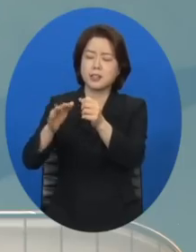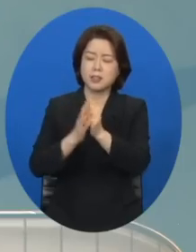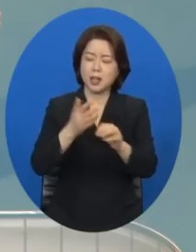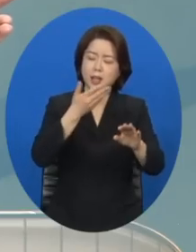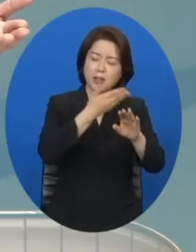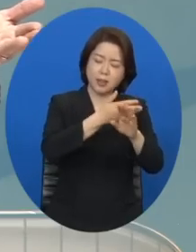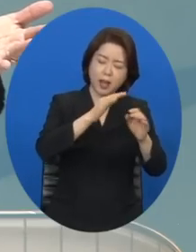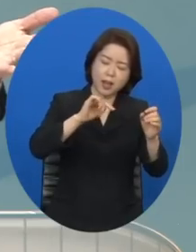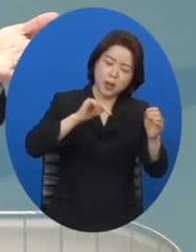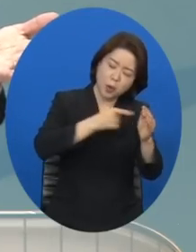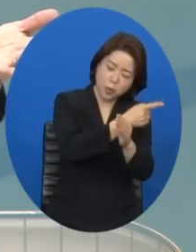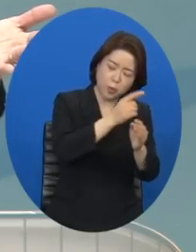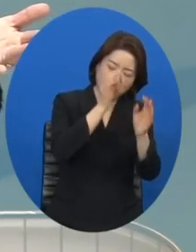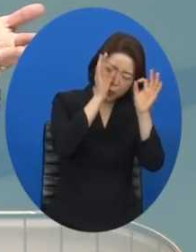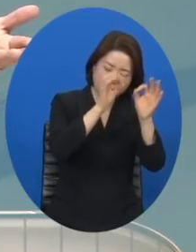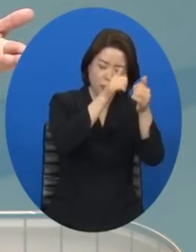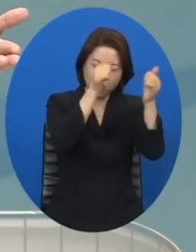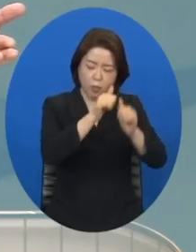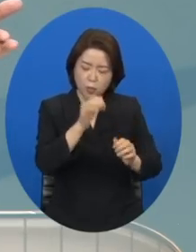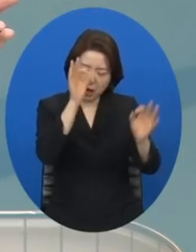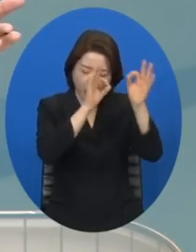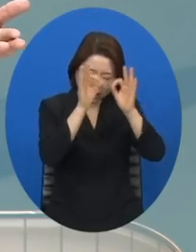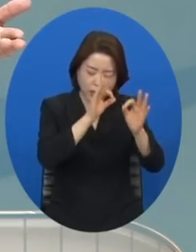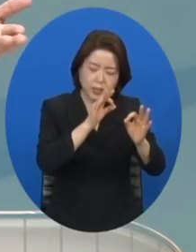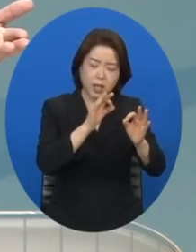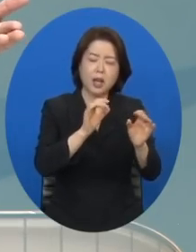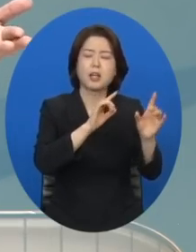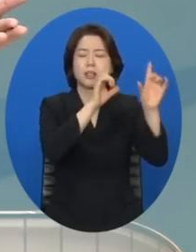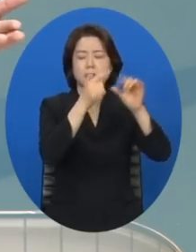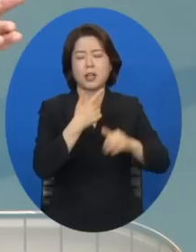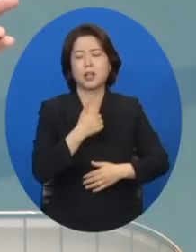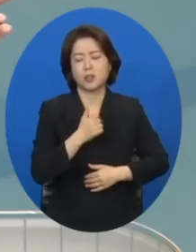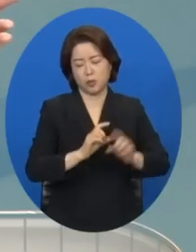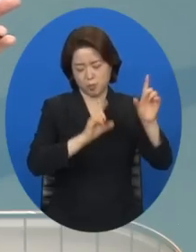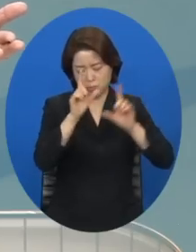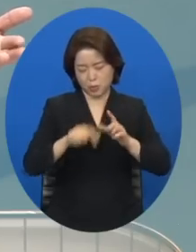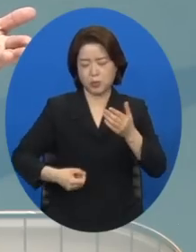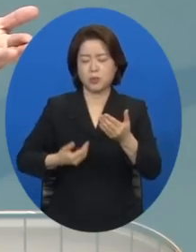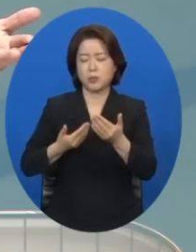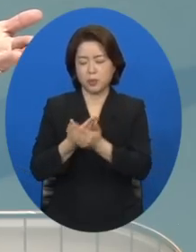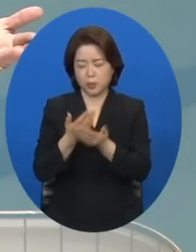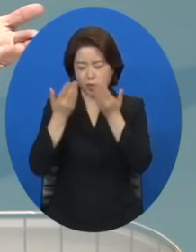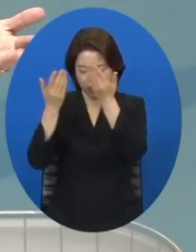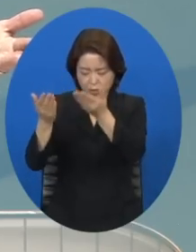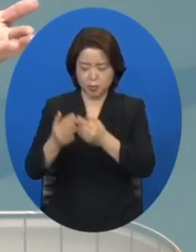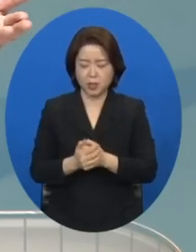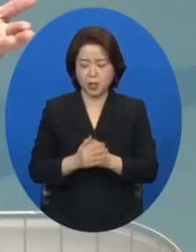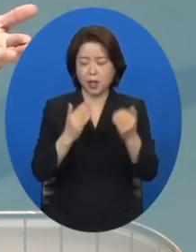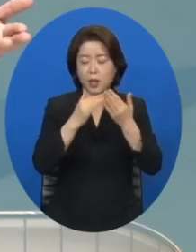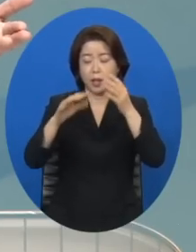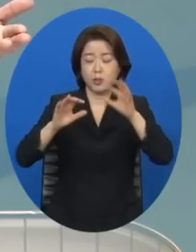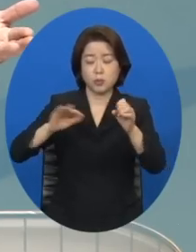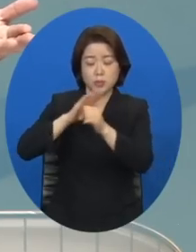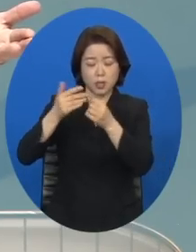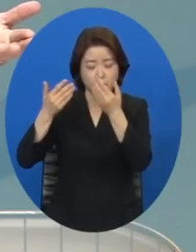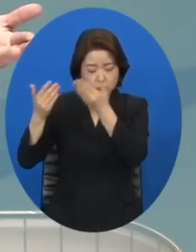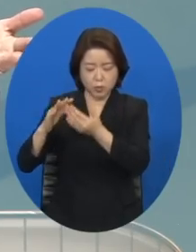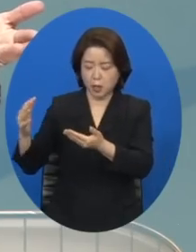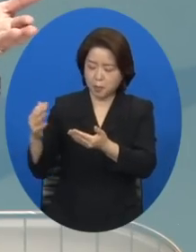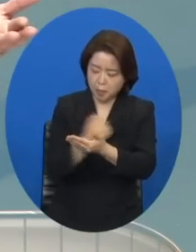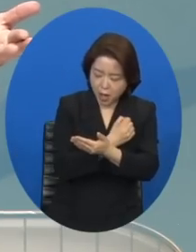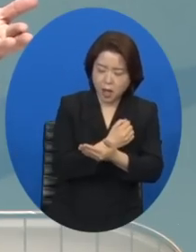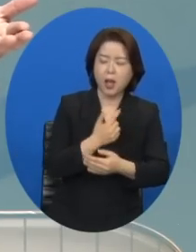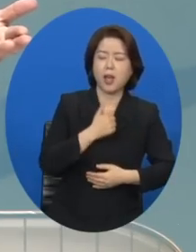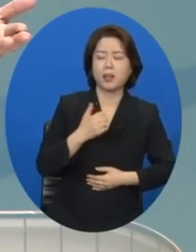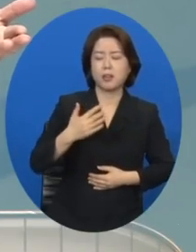이리저리 방황하며 우상을 쫓아 헤맸던 것이 바로 우리의 모습임을 또한 고백합니다 이웃을 사랑하지 못하고 착취하며 속이며 빼앗으려고